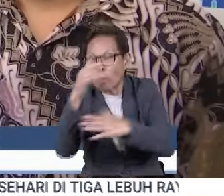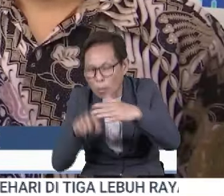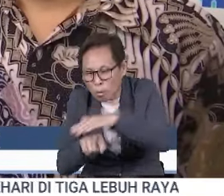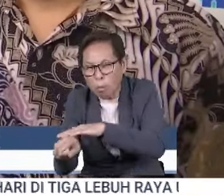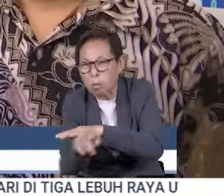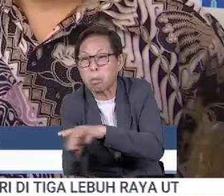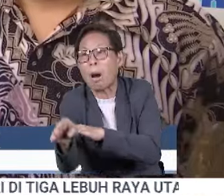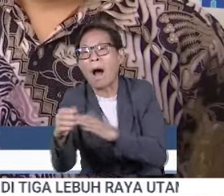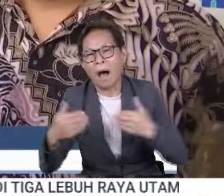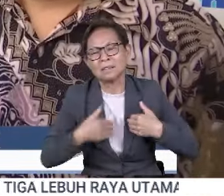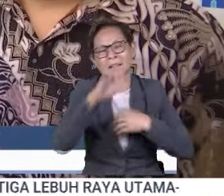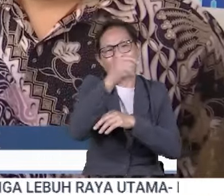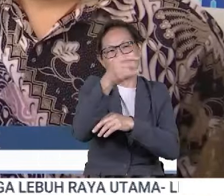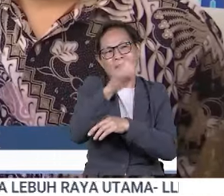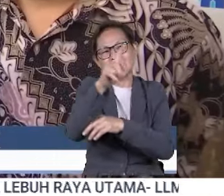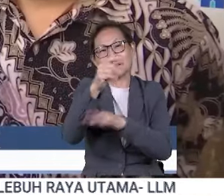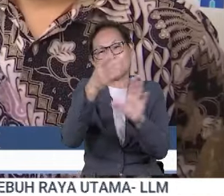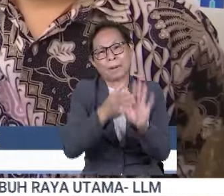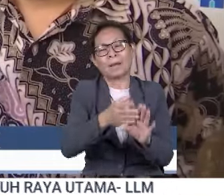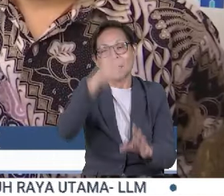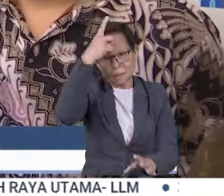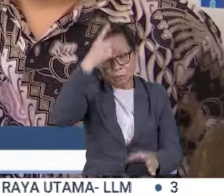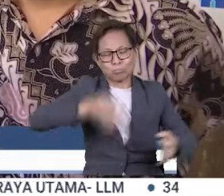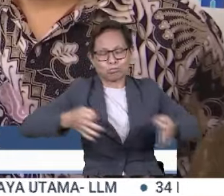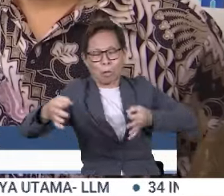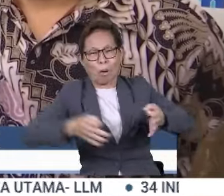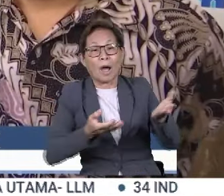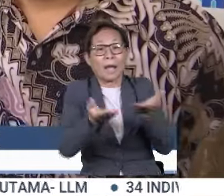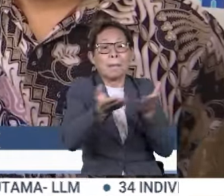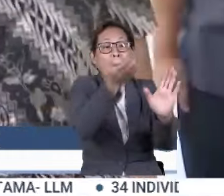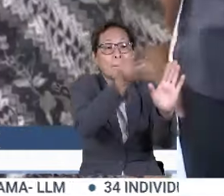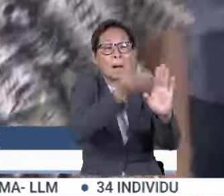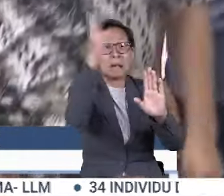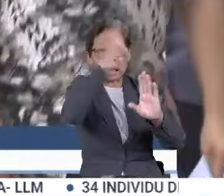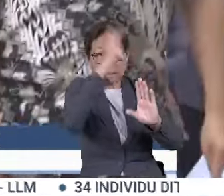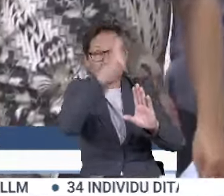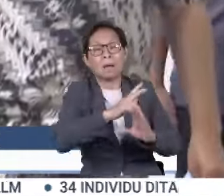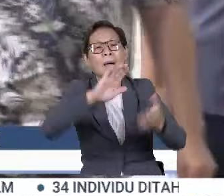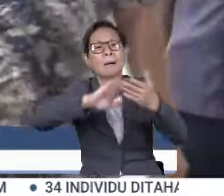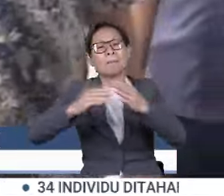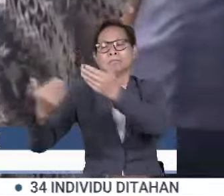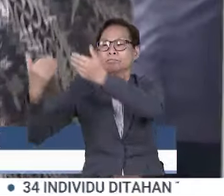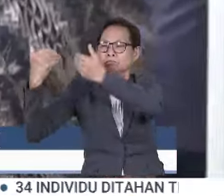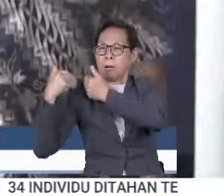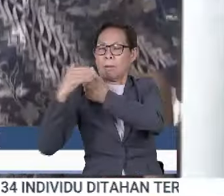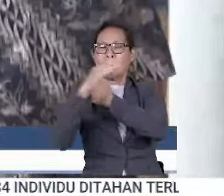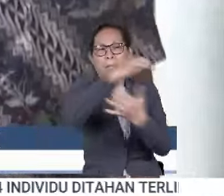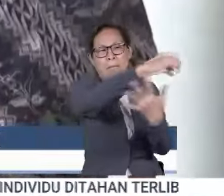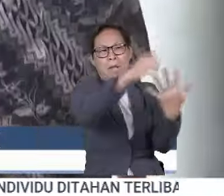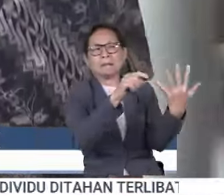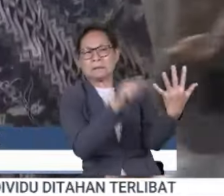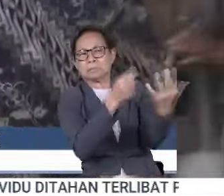bank. Dato' Sri Ahmad Maslan menjelaskan sebagai sebuah perkhidmatan perbankan kerajaan adalah menjadi tanggungjawab BSN